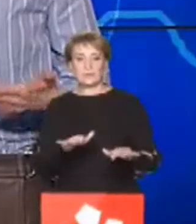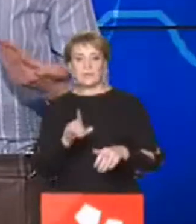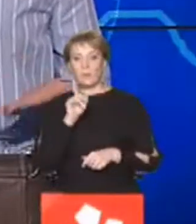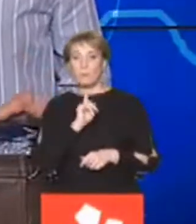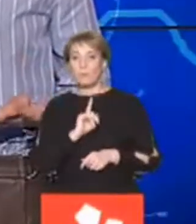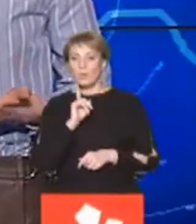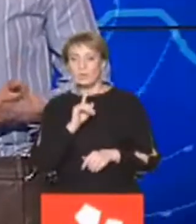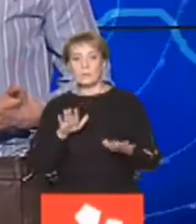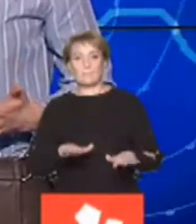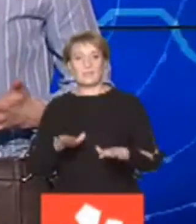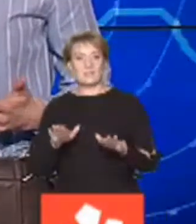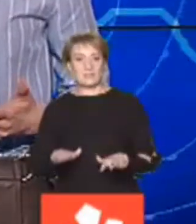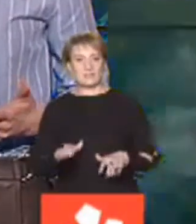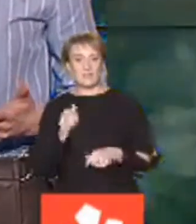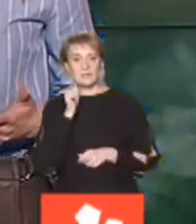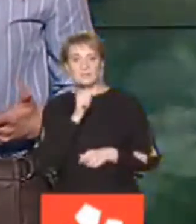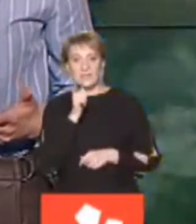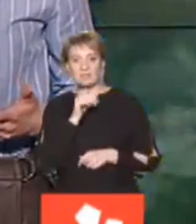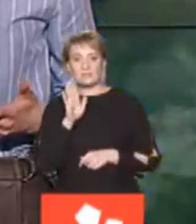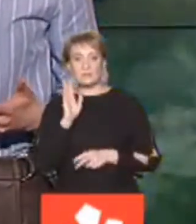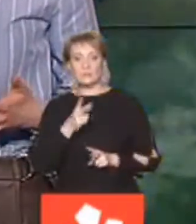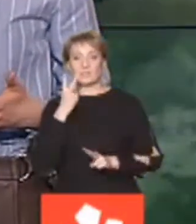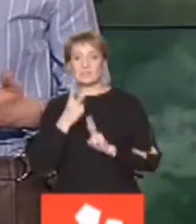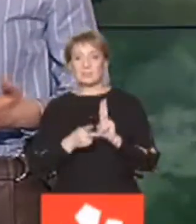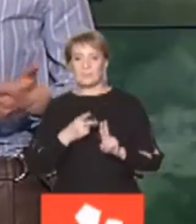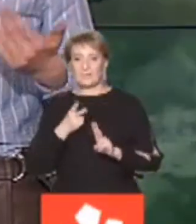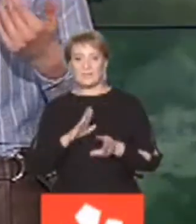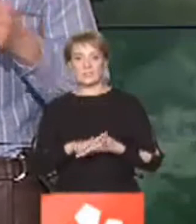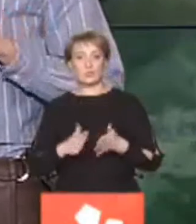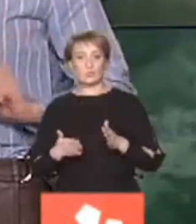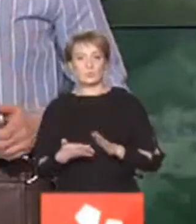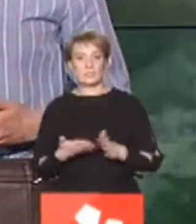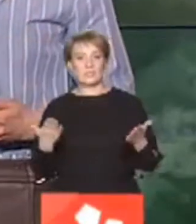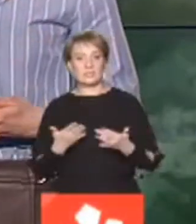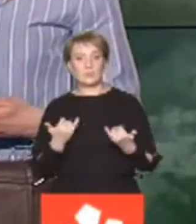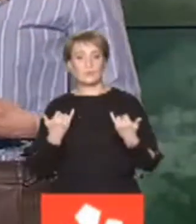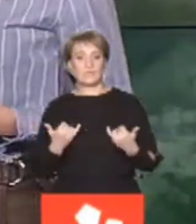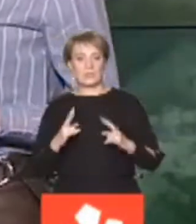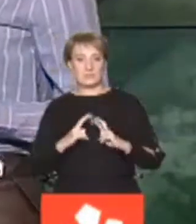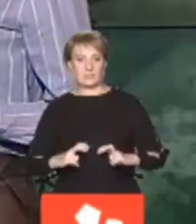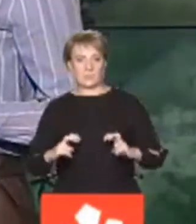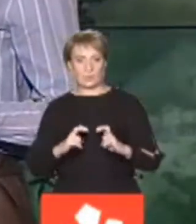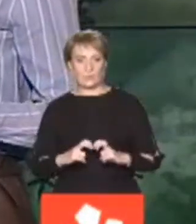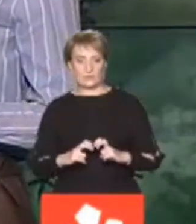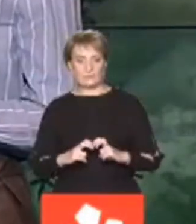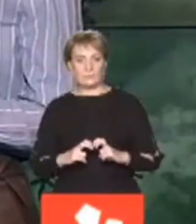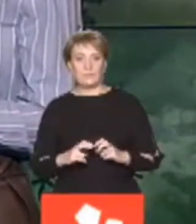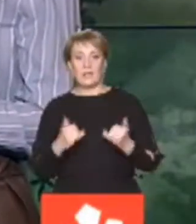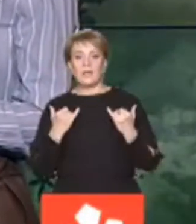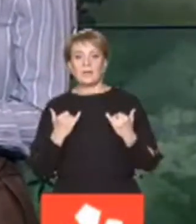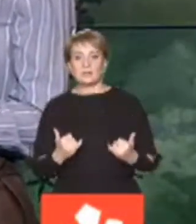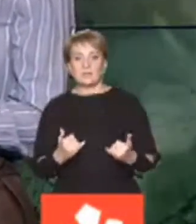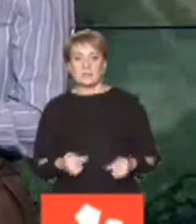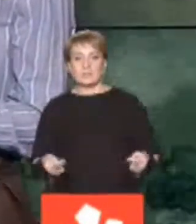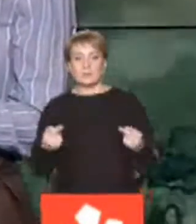що це тільки місцями, але ось вже завтра буде зміна синоптичної ситуації, з якою ми зараз і розберемося. Отже, зараз